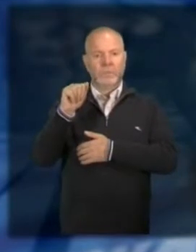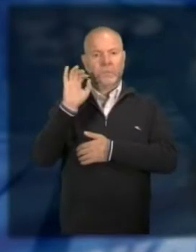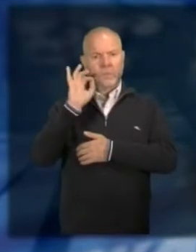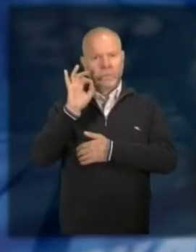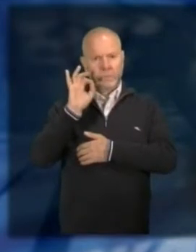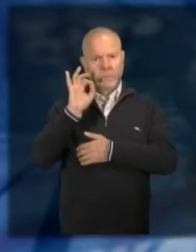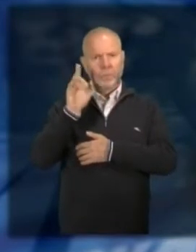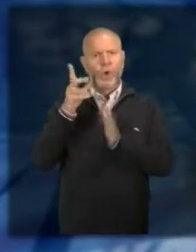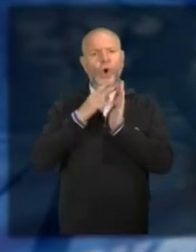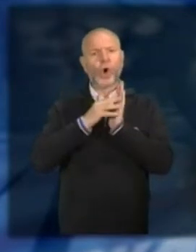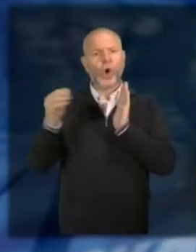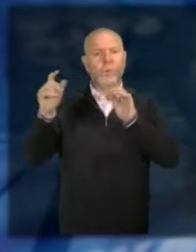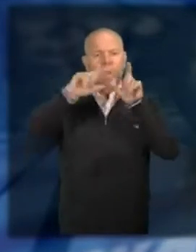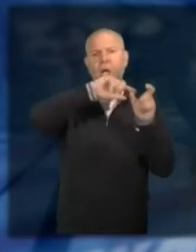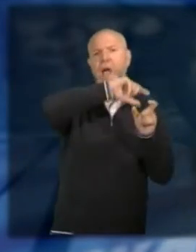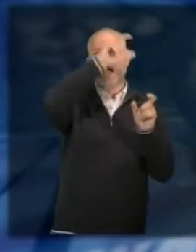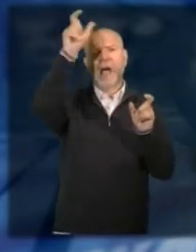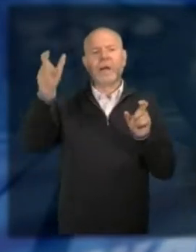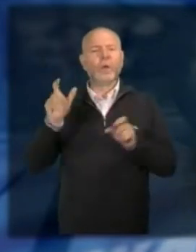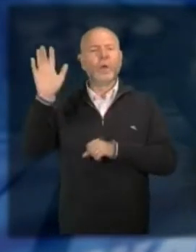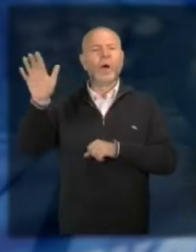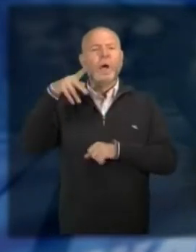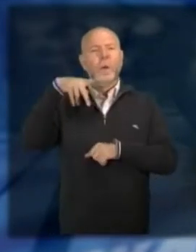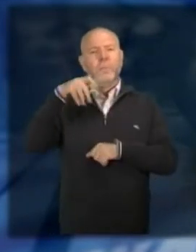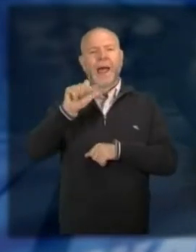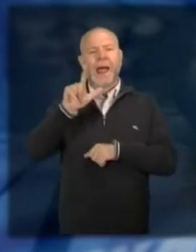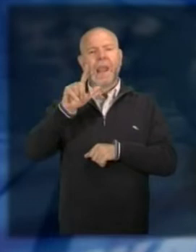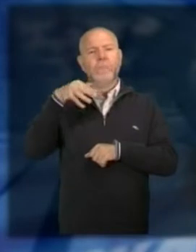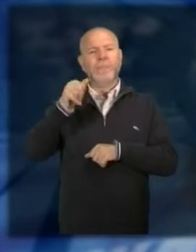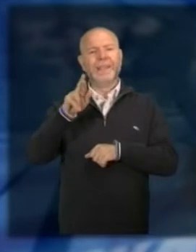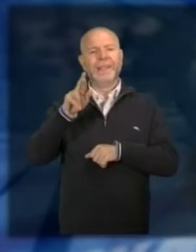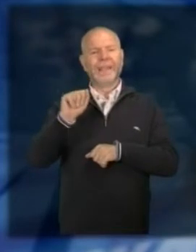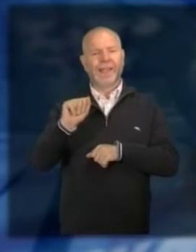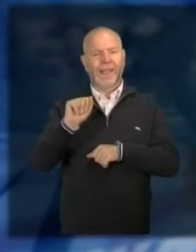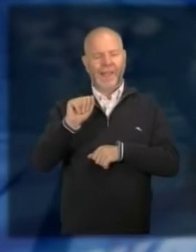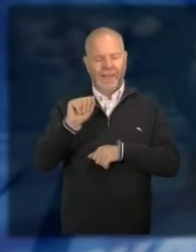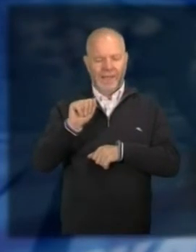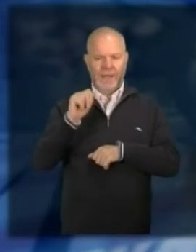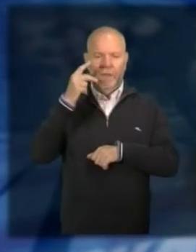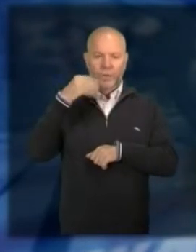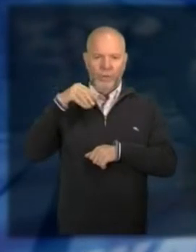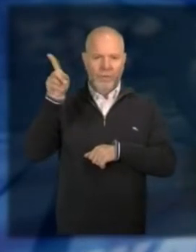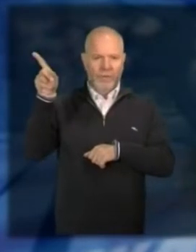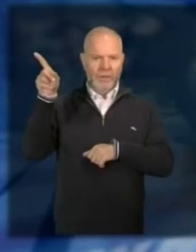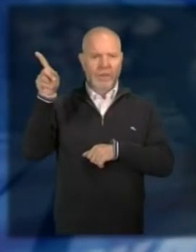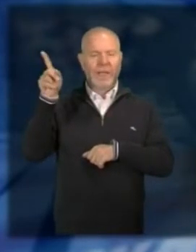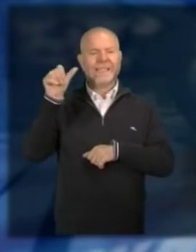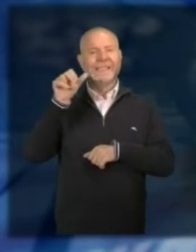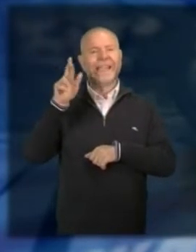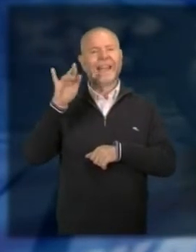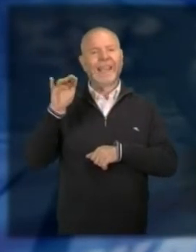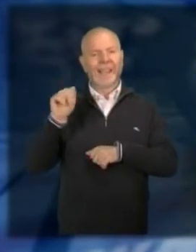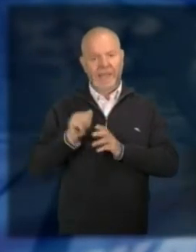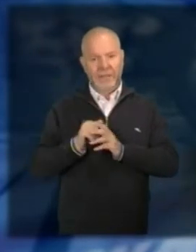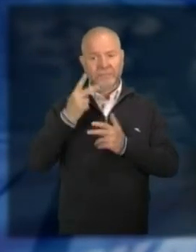simbolo importantissimo di pace, quindi contro la guerra, un simbolo in cui noi vediamo il trionfo e